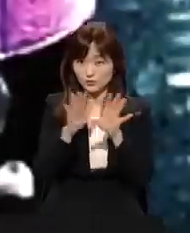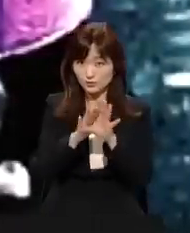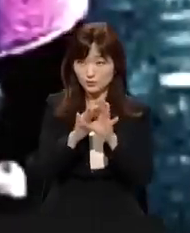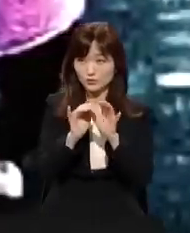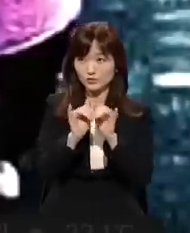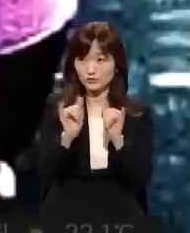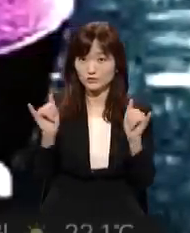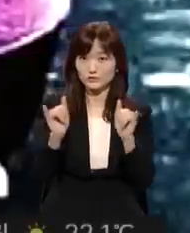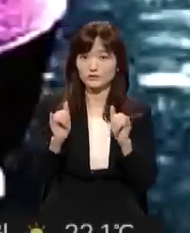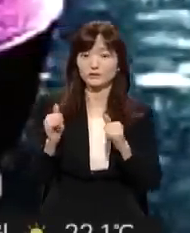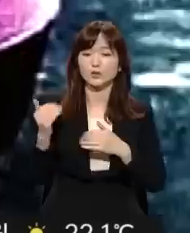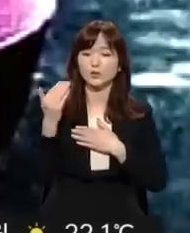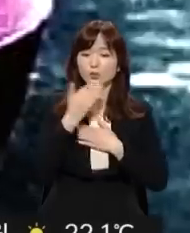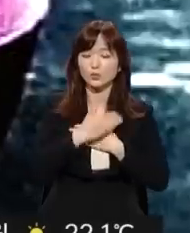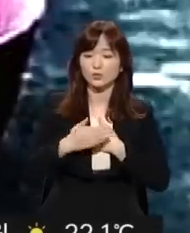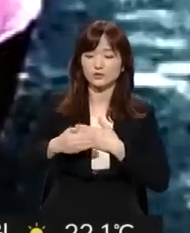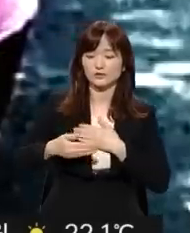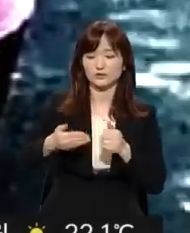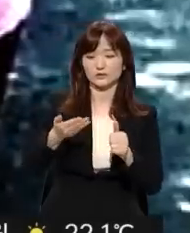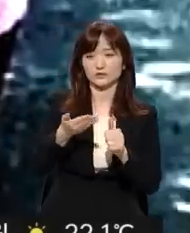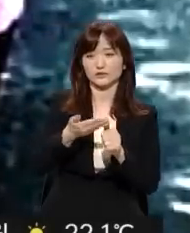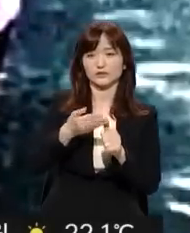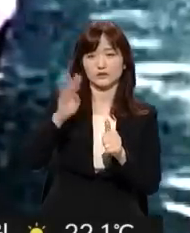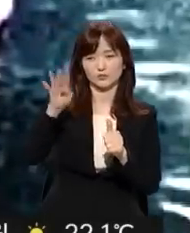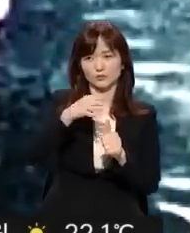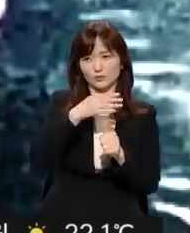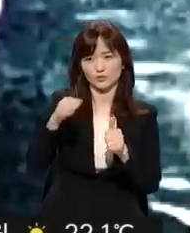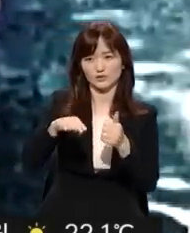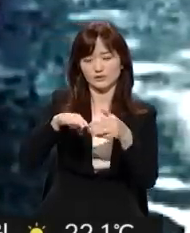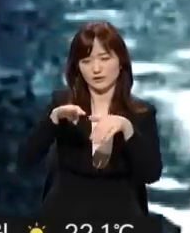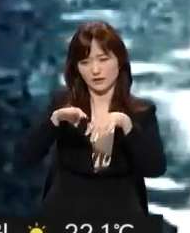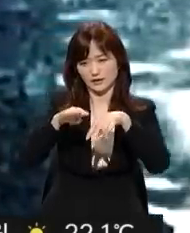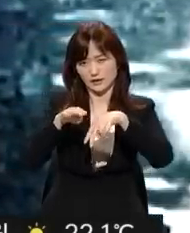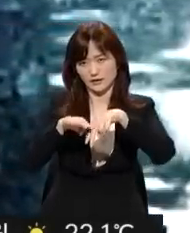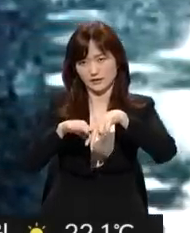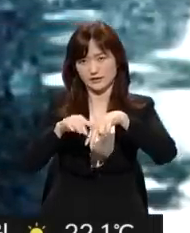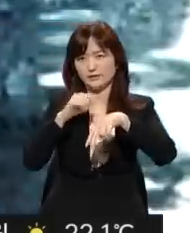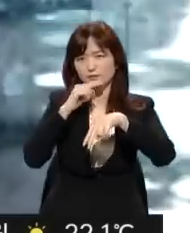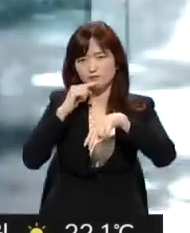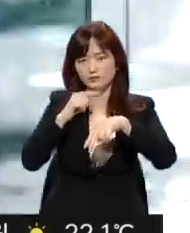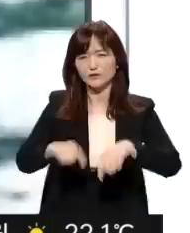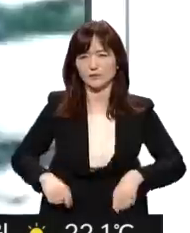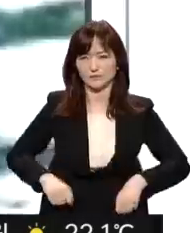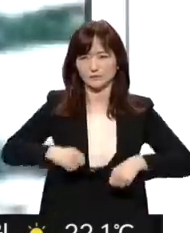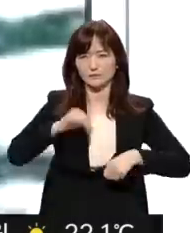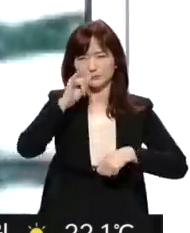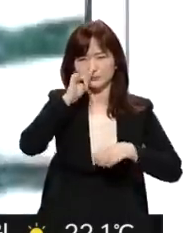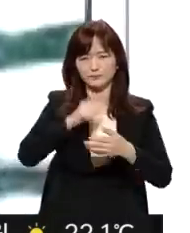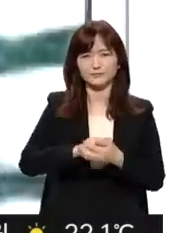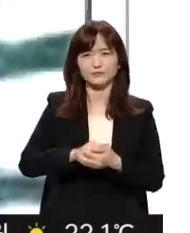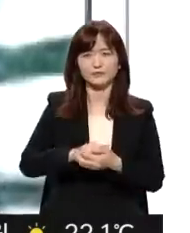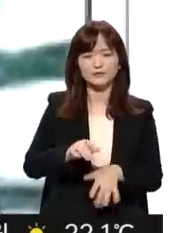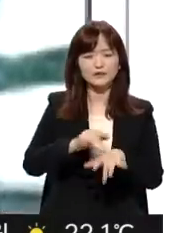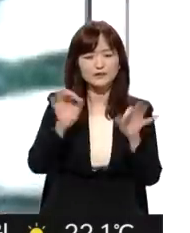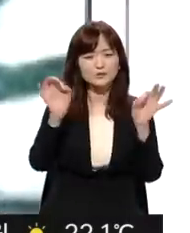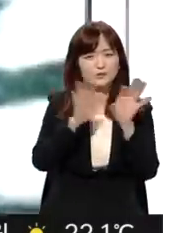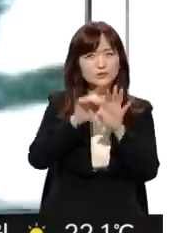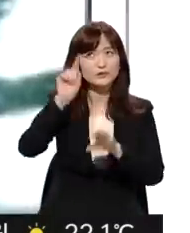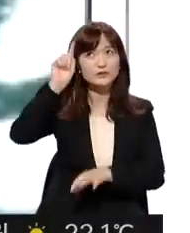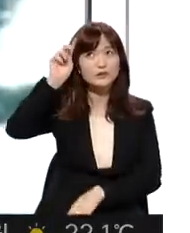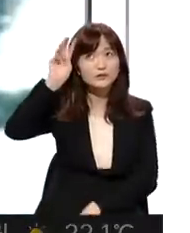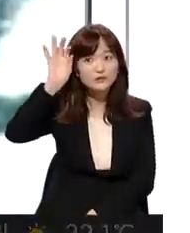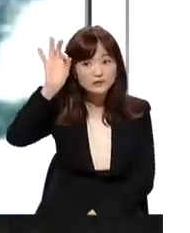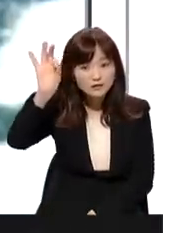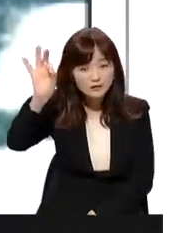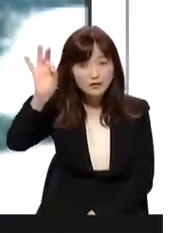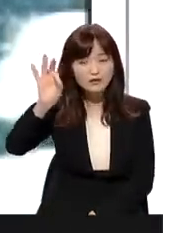것처럼 보라색 상의 그리고 붉은색 하의를 입고 있습니다. 벌써 열흘 정도가 지난 상황이기 때문에요. 가족들이 굉장히 걱정하면서 애타게 찾고